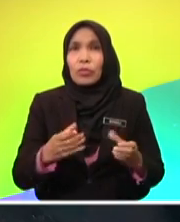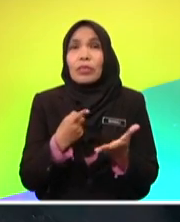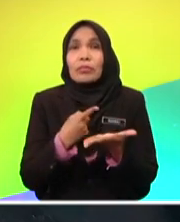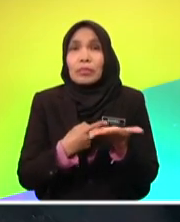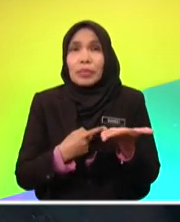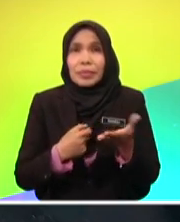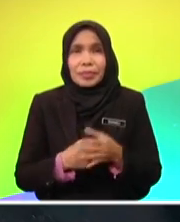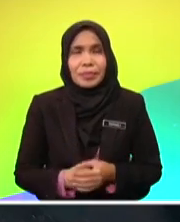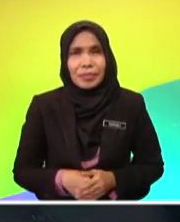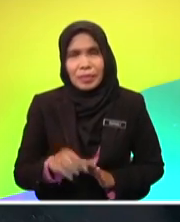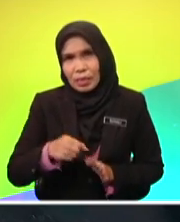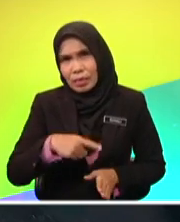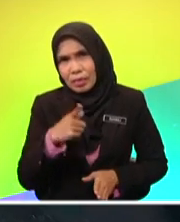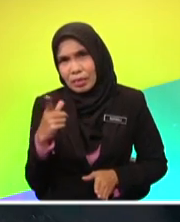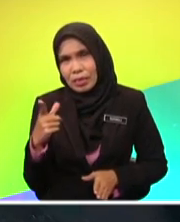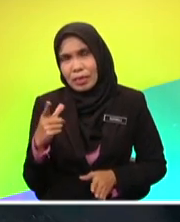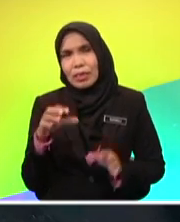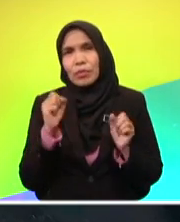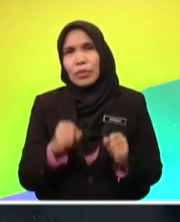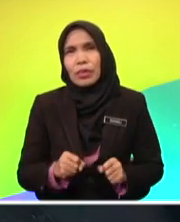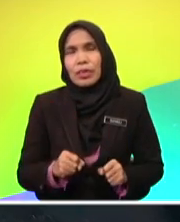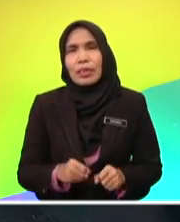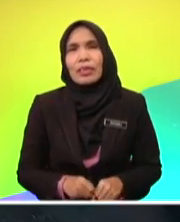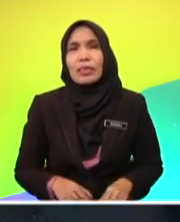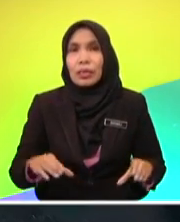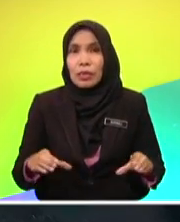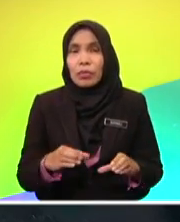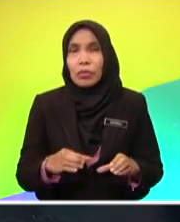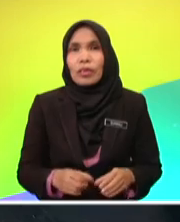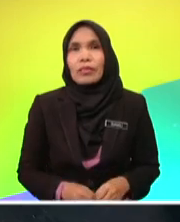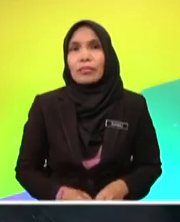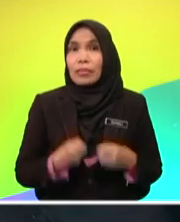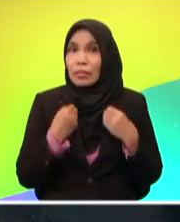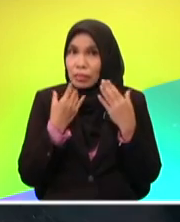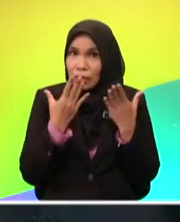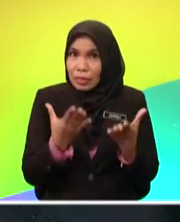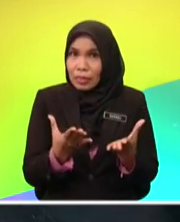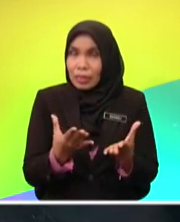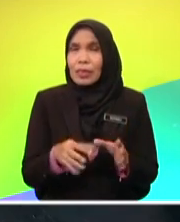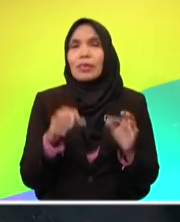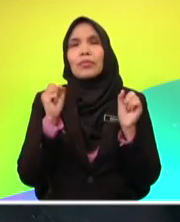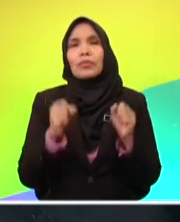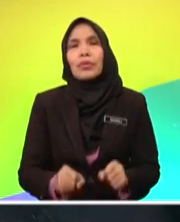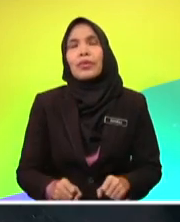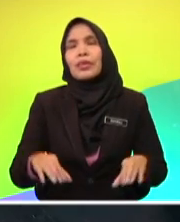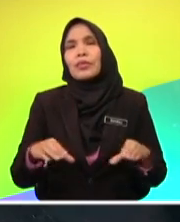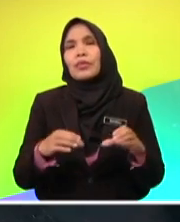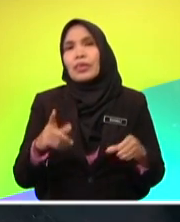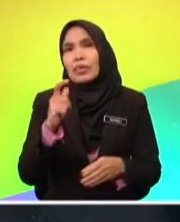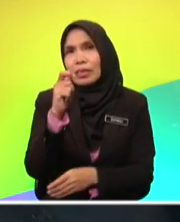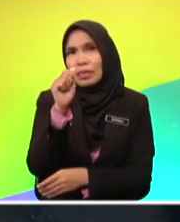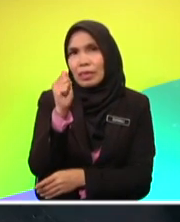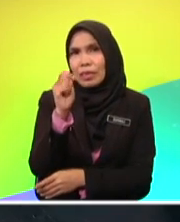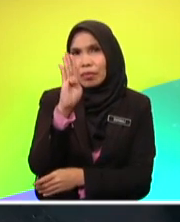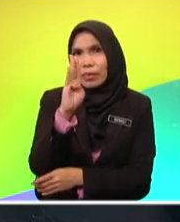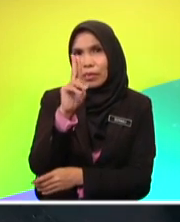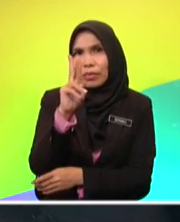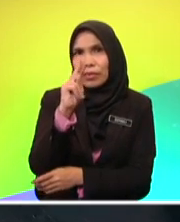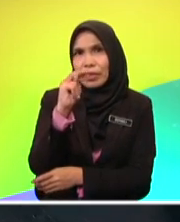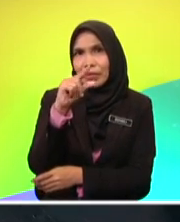Selain daripada kita boleh buat hiasan, dah tentu-tentu kita boleh buat tabung. Betul Cikgu?